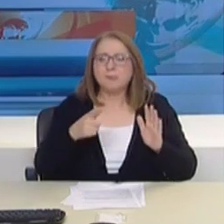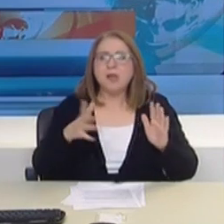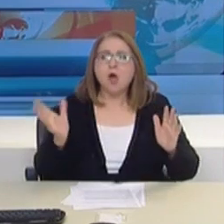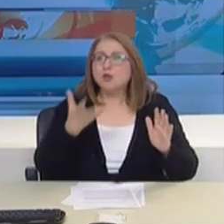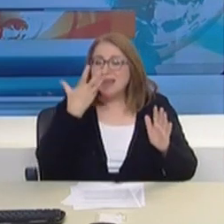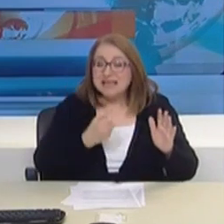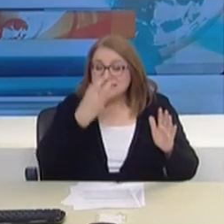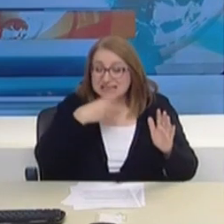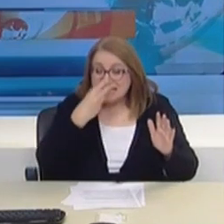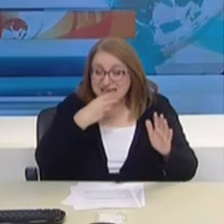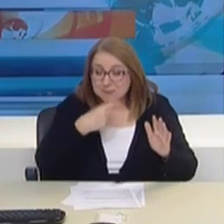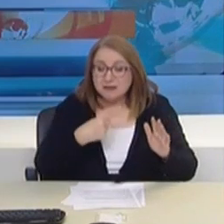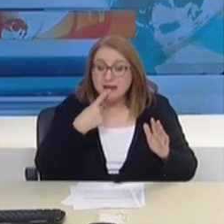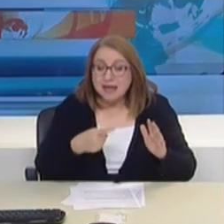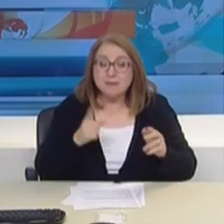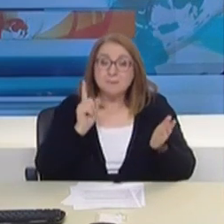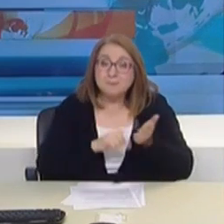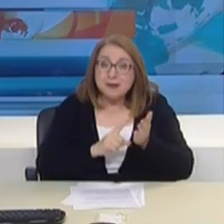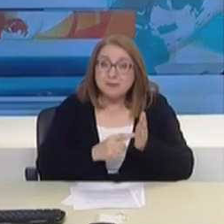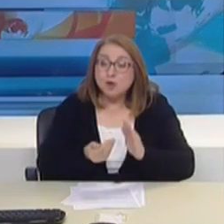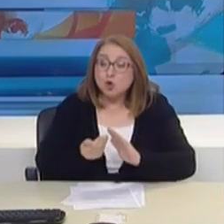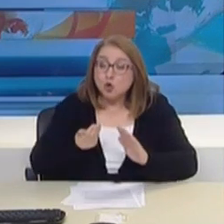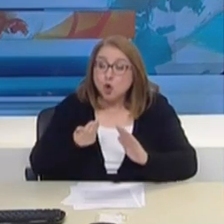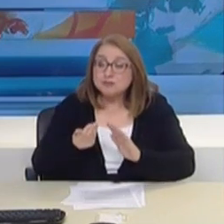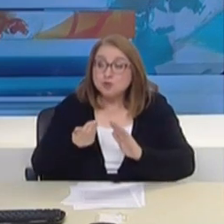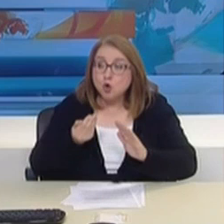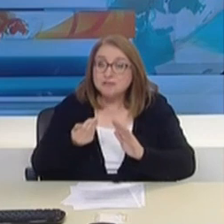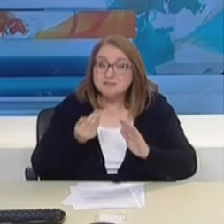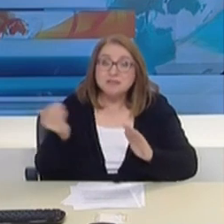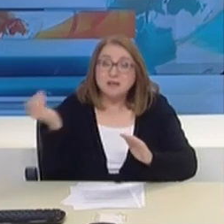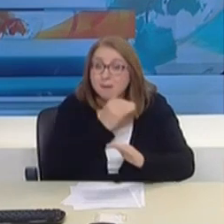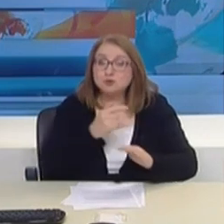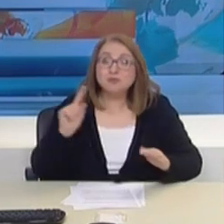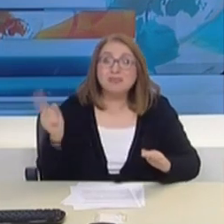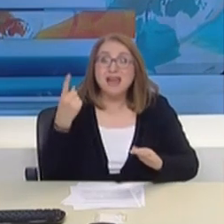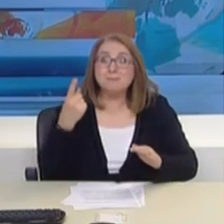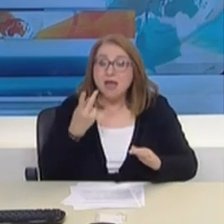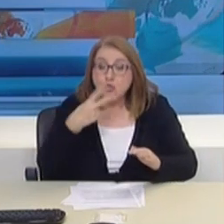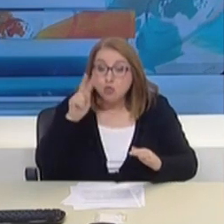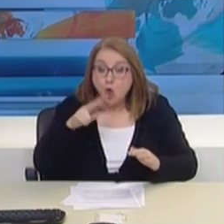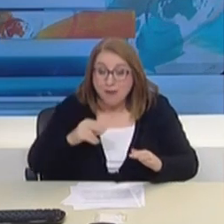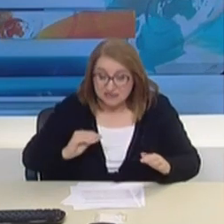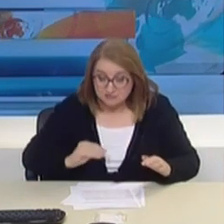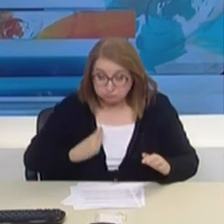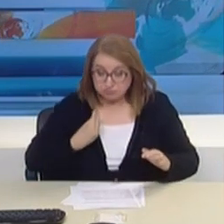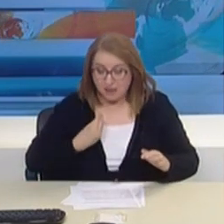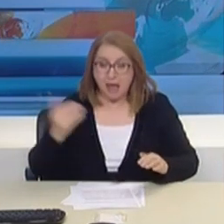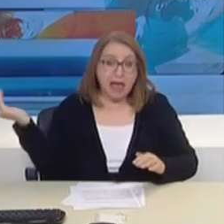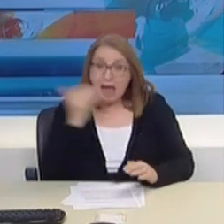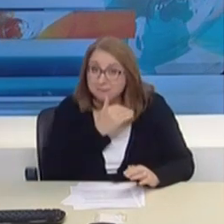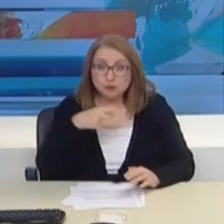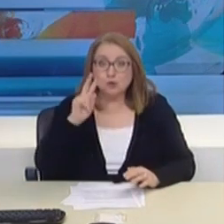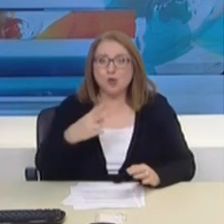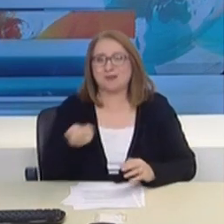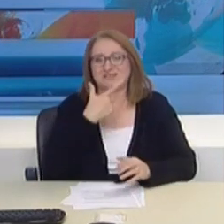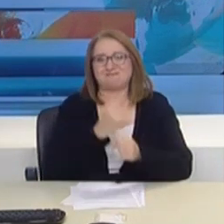γρήπη, είναι επιστημονική σύσταση να λαμβάνεται όσο πιο έγκαιρα γίνεται μέσα στο πρώτο 48ωρο. Μπορείτε να μας πείτε αν φαίνεται να ισχύει κάτι